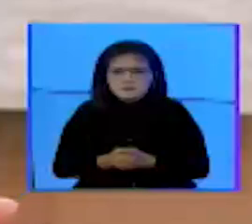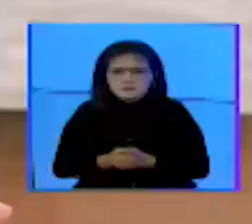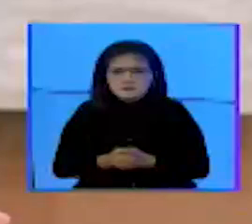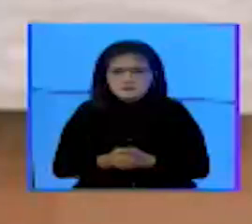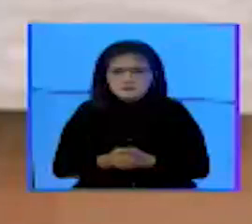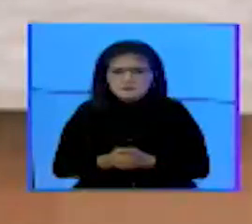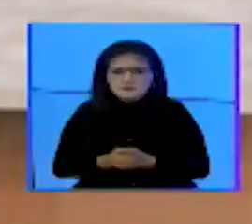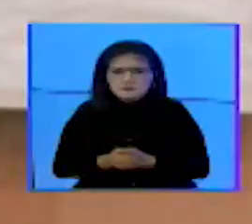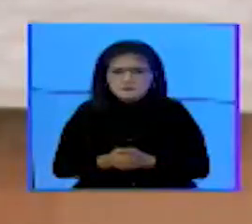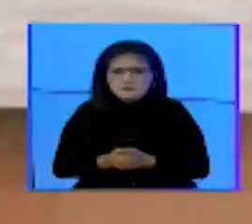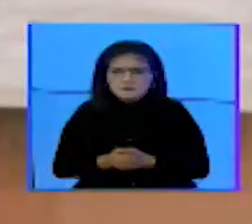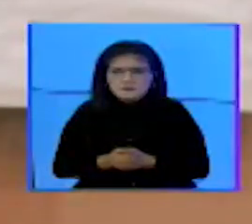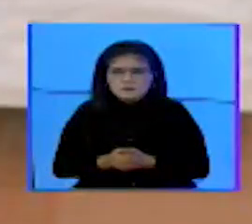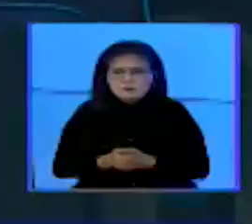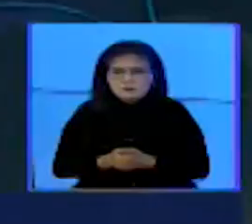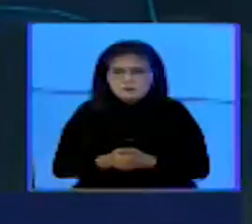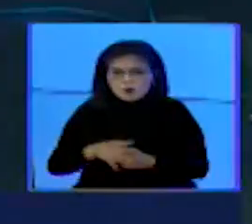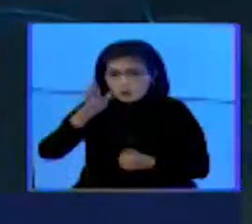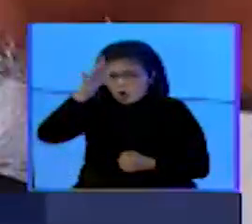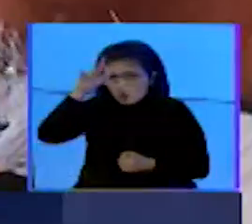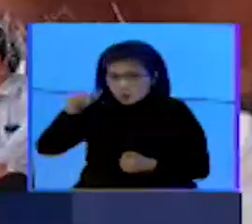Menjadi seorang santri adalah pilihan.